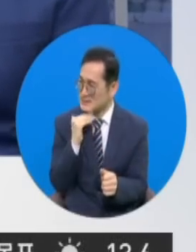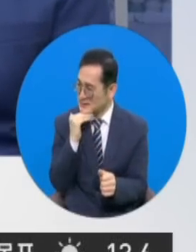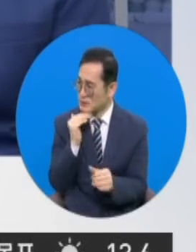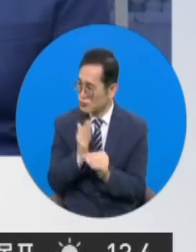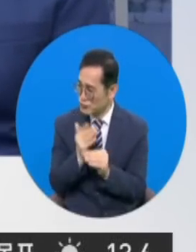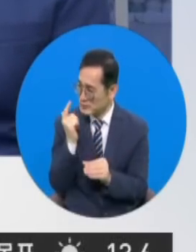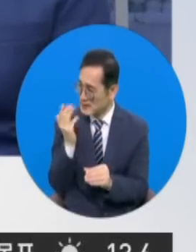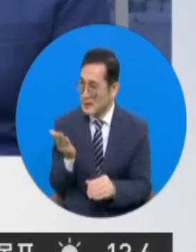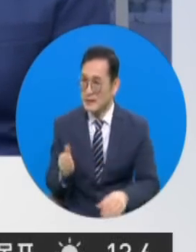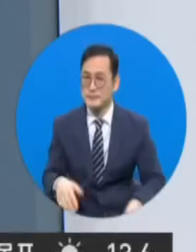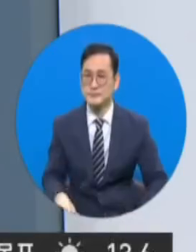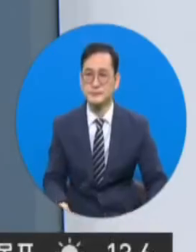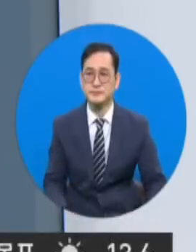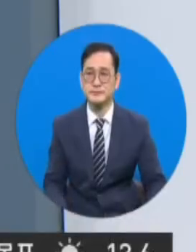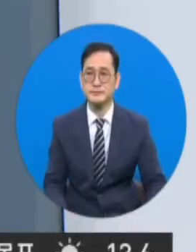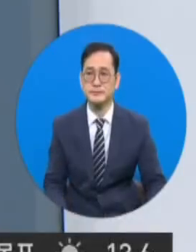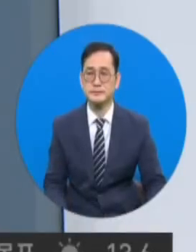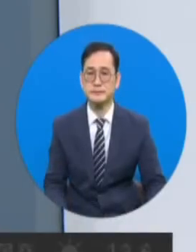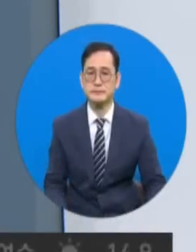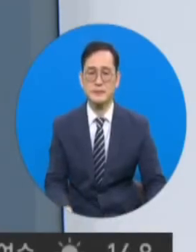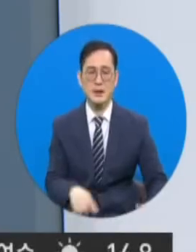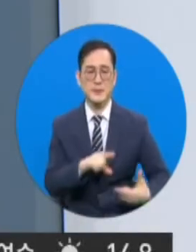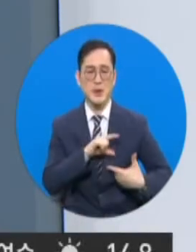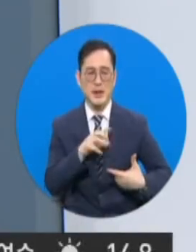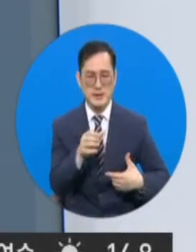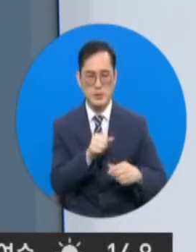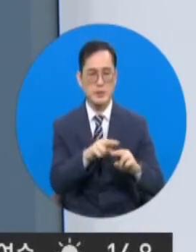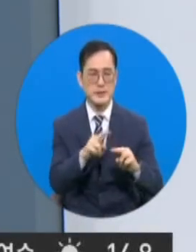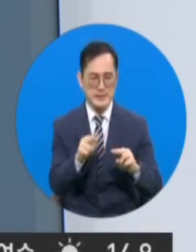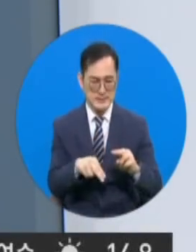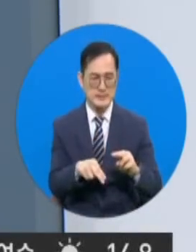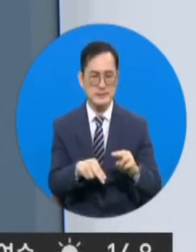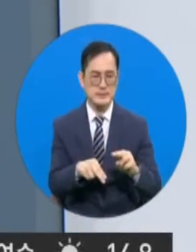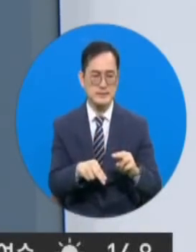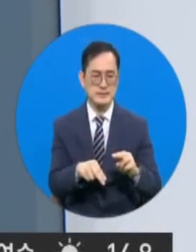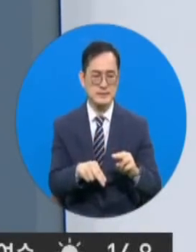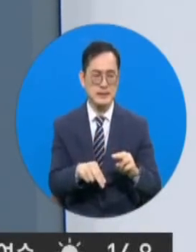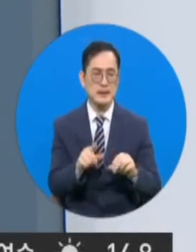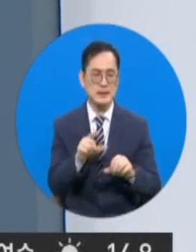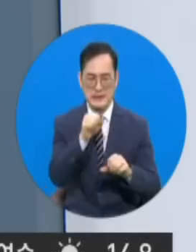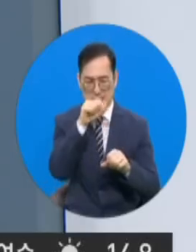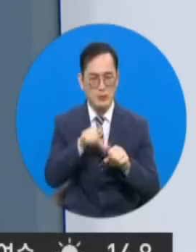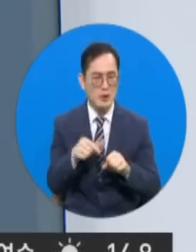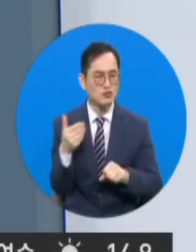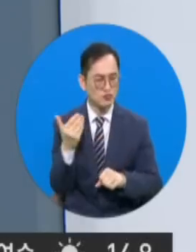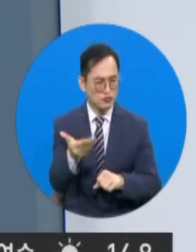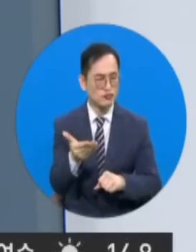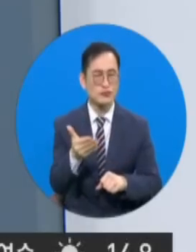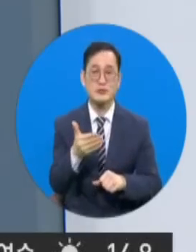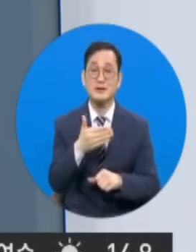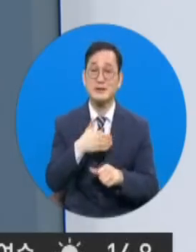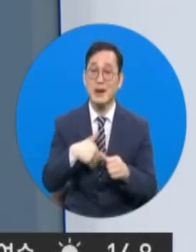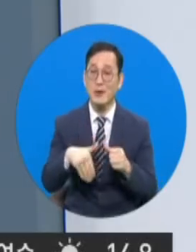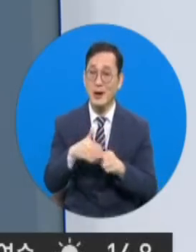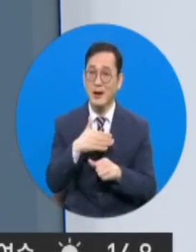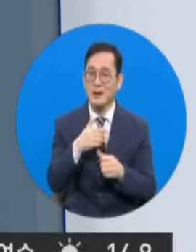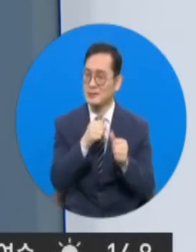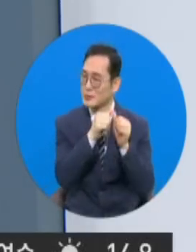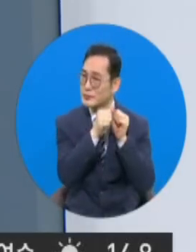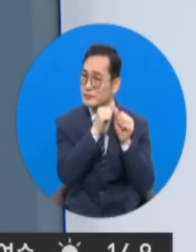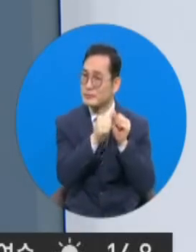좀 뭐 명예로운 퇴진의 길을 열어줬다 이렇게 해석을 하시는 분들이 좀 있는 거 같아요 왜 그러냐면 지금 징계